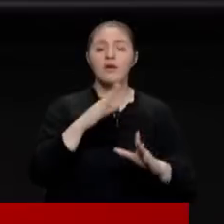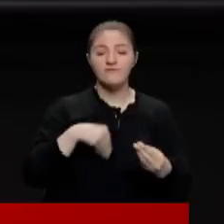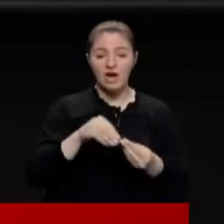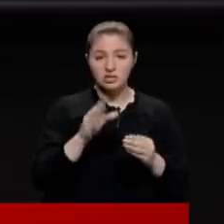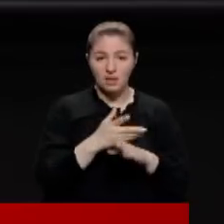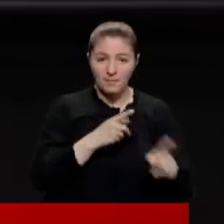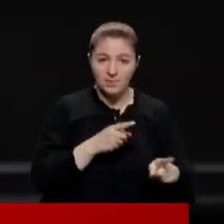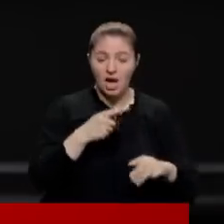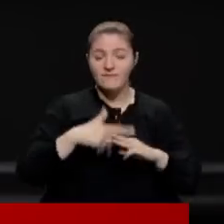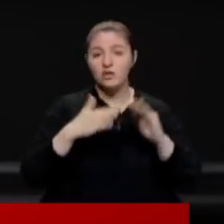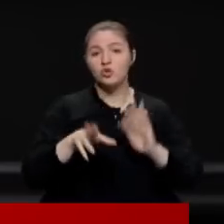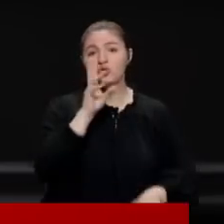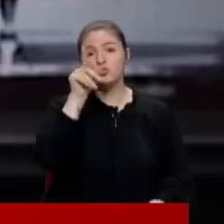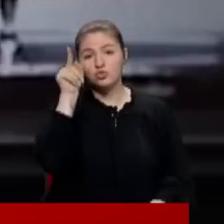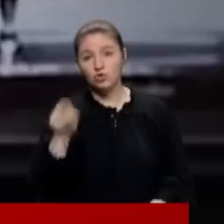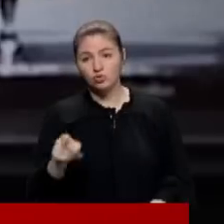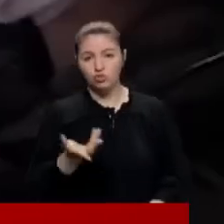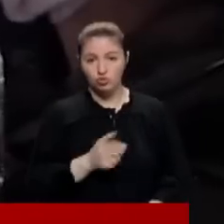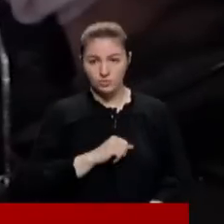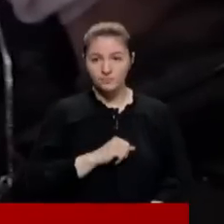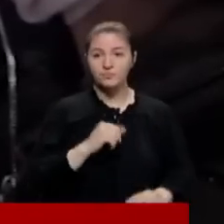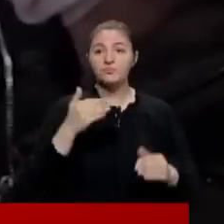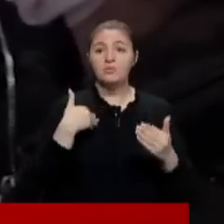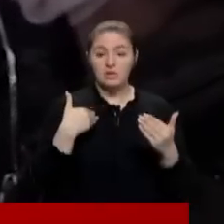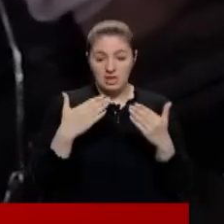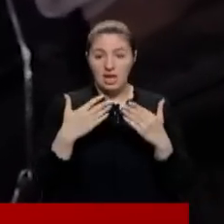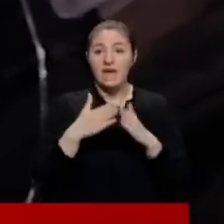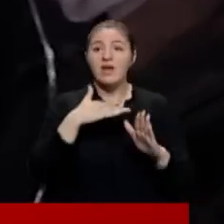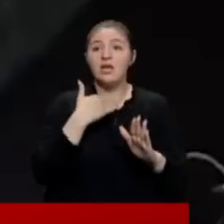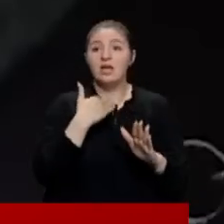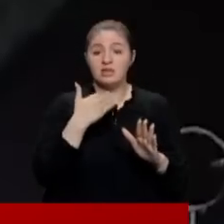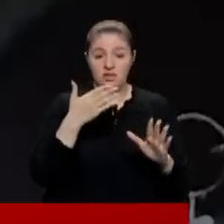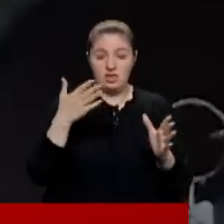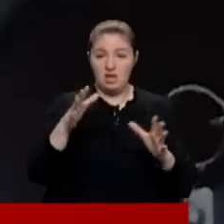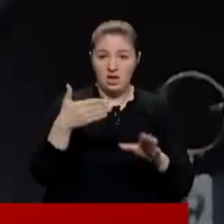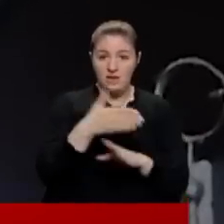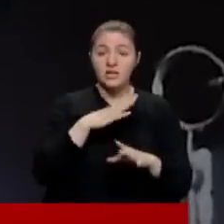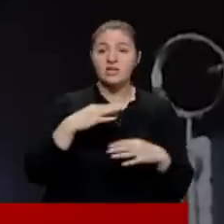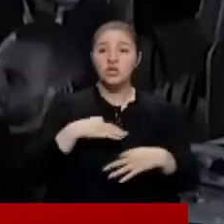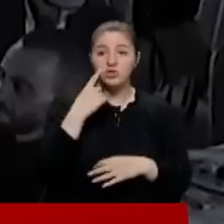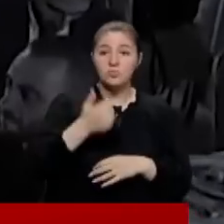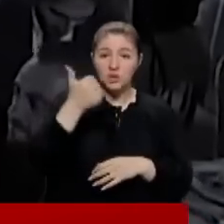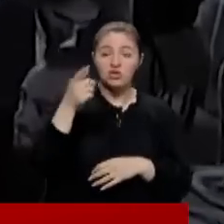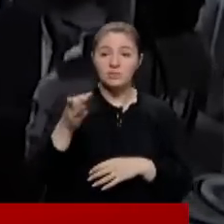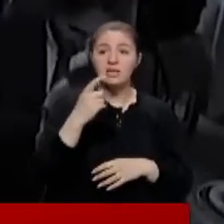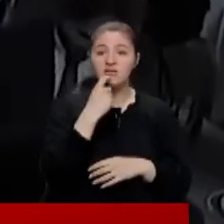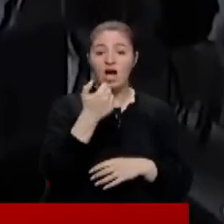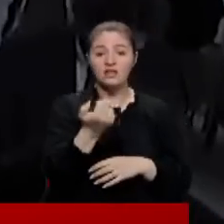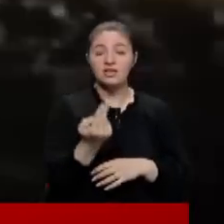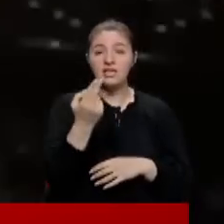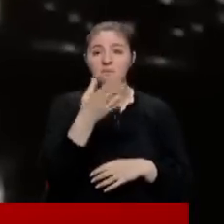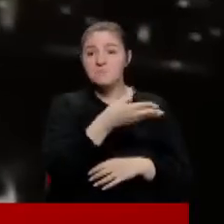Faiz sebeptir. Enflasyon neticedir. Evime et girmezken Sayın Cumhurbaşkanımız yılda